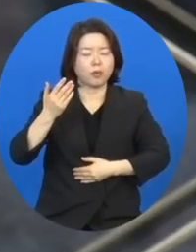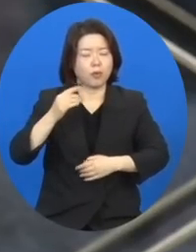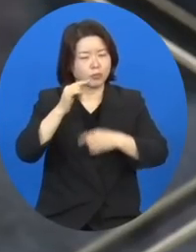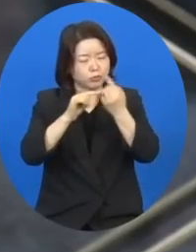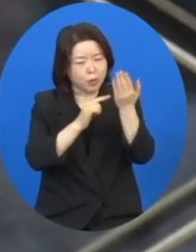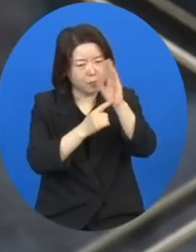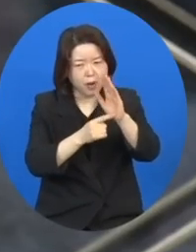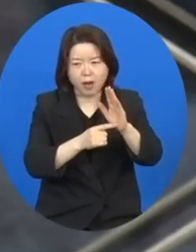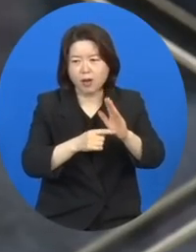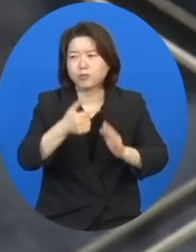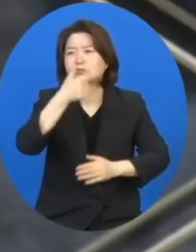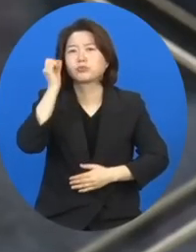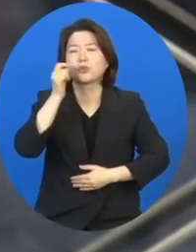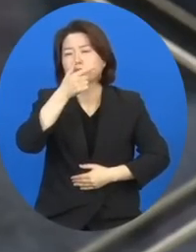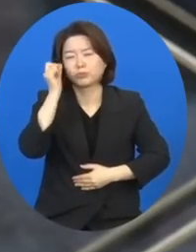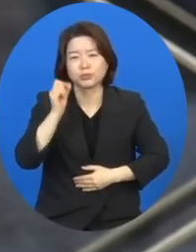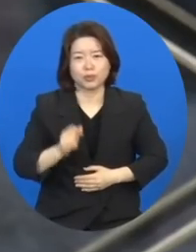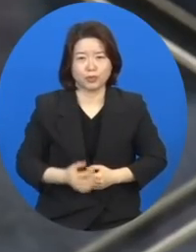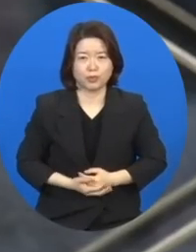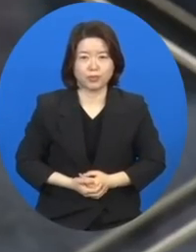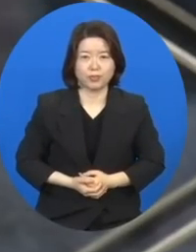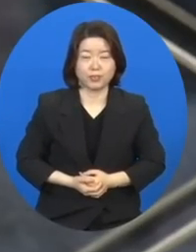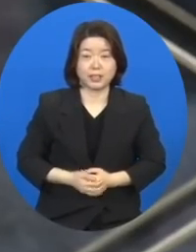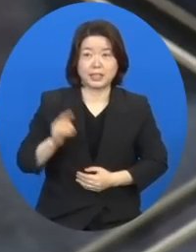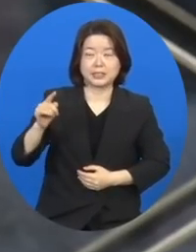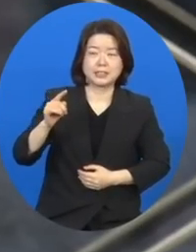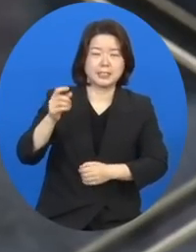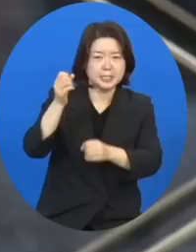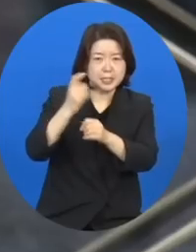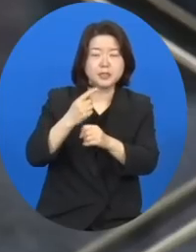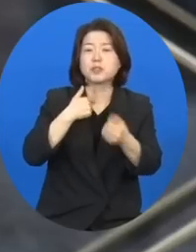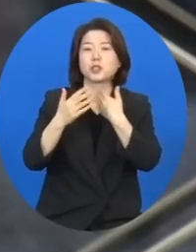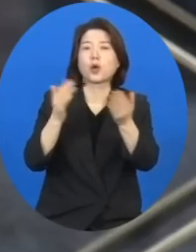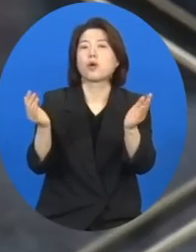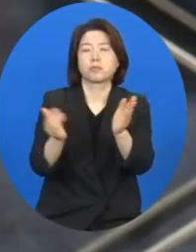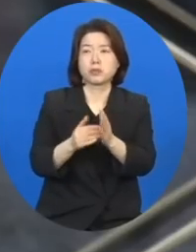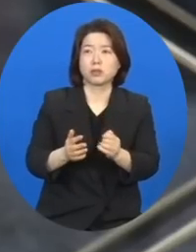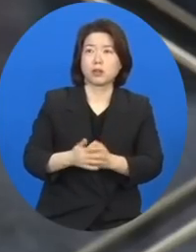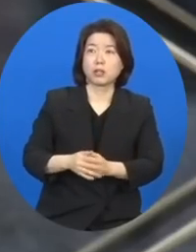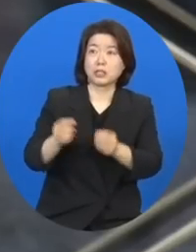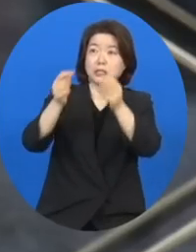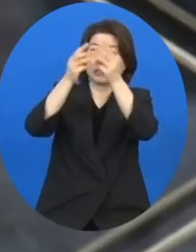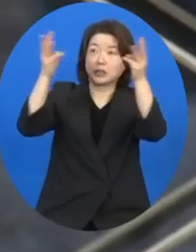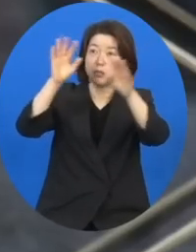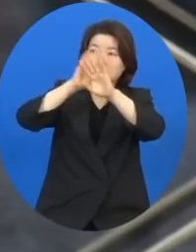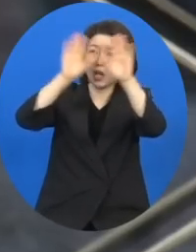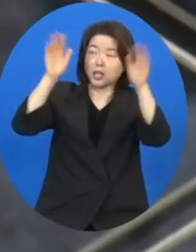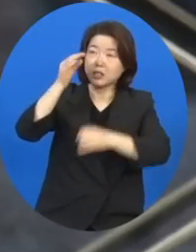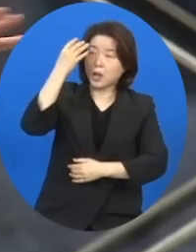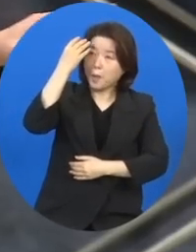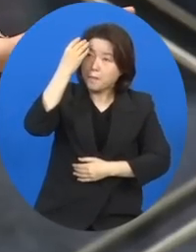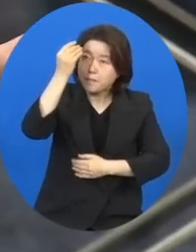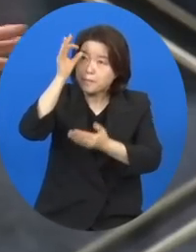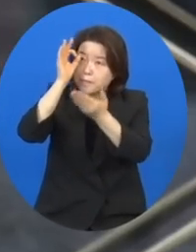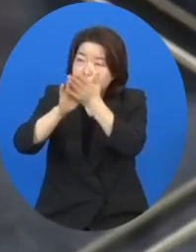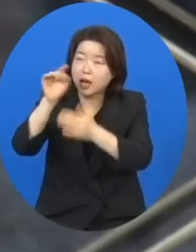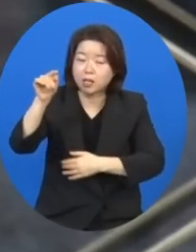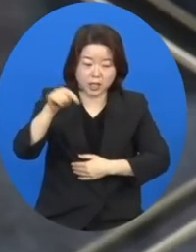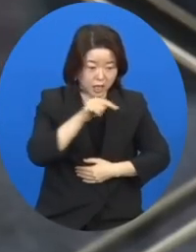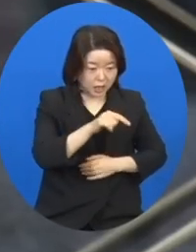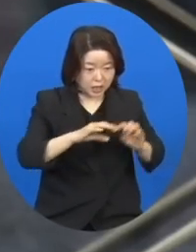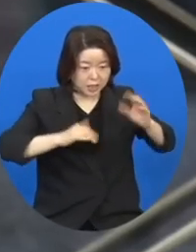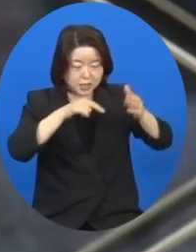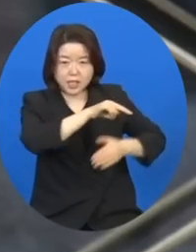계시가 있었다는 것을 그는 이미 경험한 자예요. 그걸 보니까 이 땅에 있는 것이 다